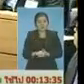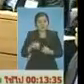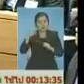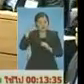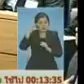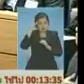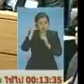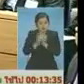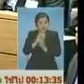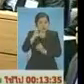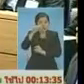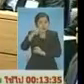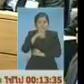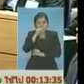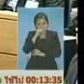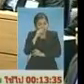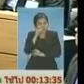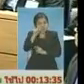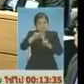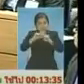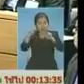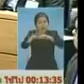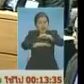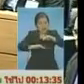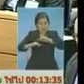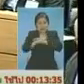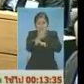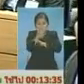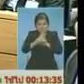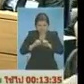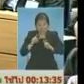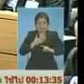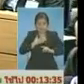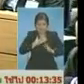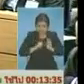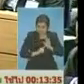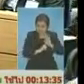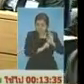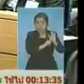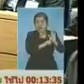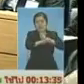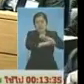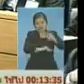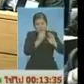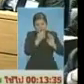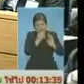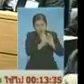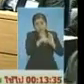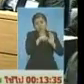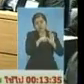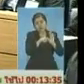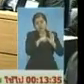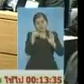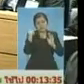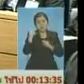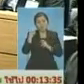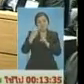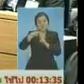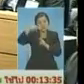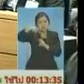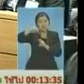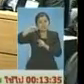ความรู้สึกไม่มีหลักฐานอะไรเลยครับผมเนี่ยครับเอาหลักฐานไม่เห็นจะบอกว่าพงษ์สภัทรเกี่ยวผมเสียดายนะครับพงษ์สภัทรเนี่ย